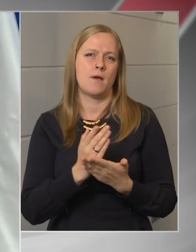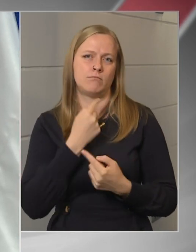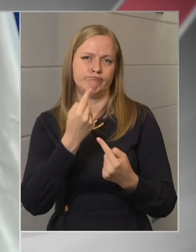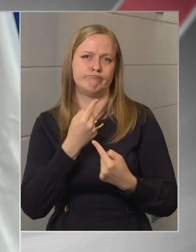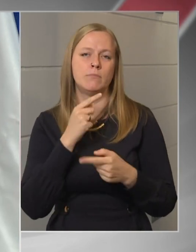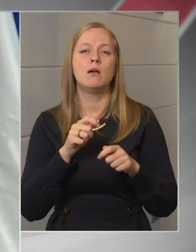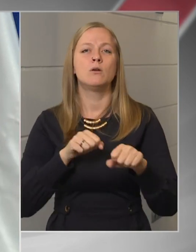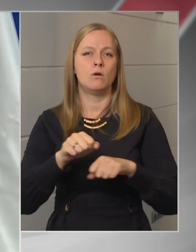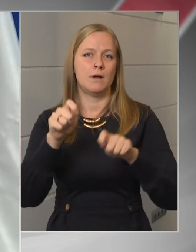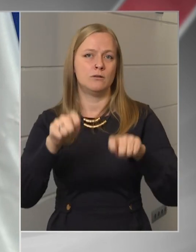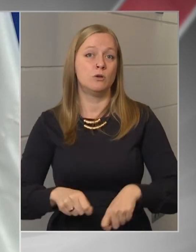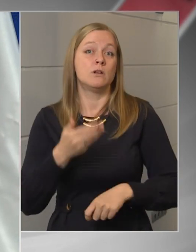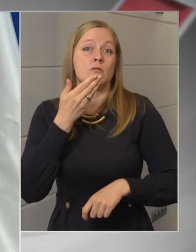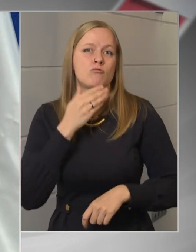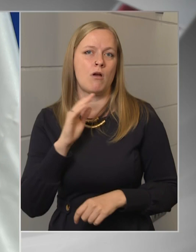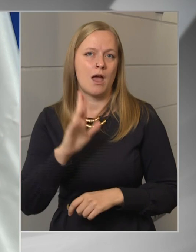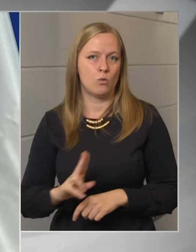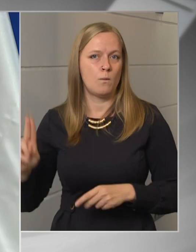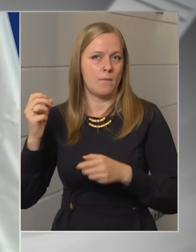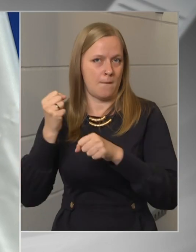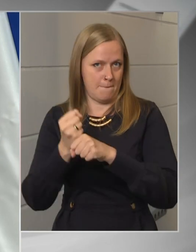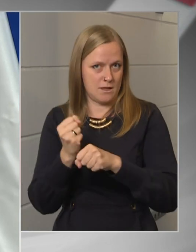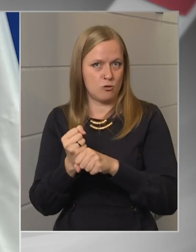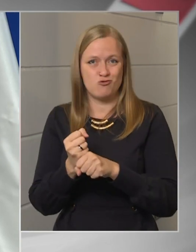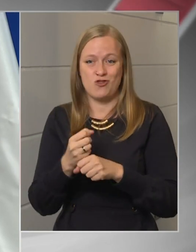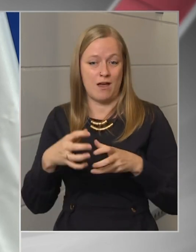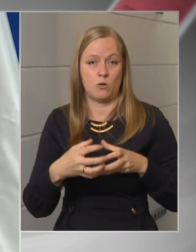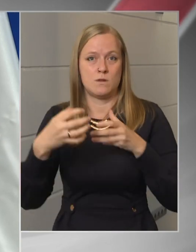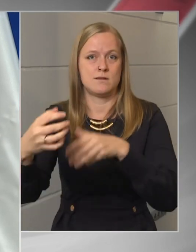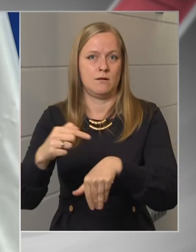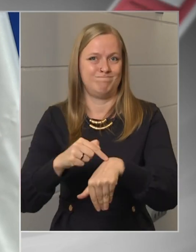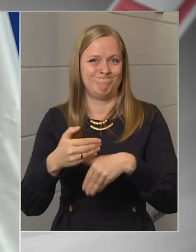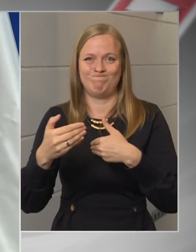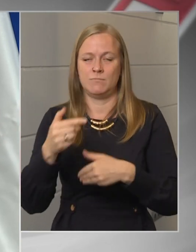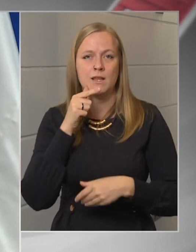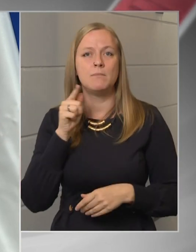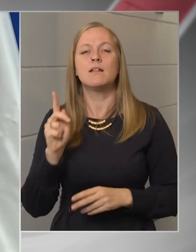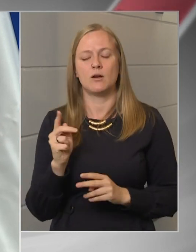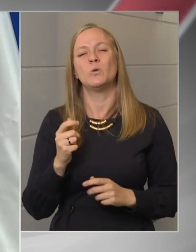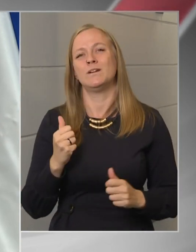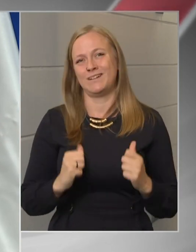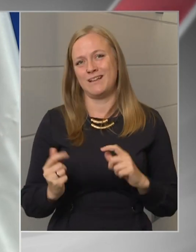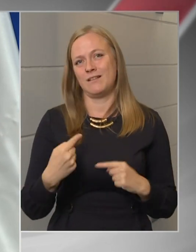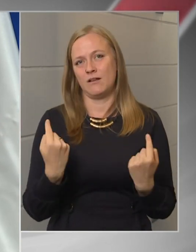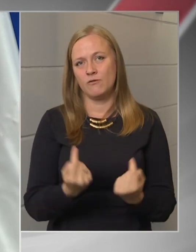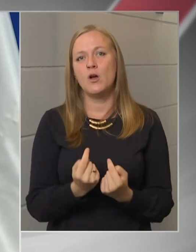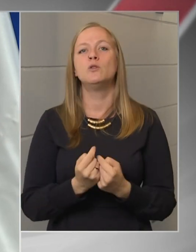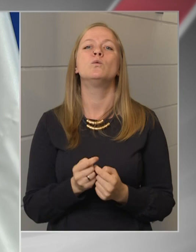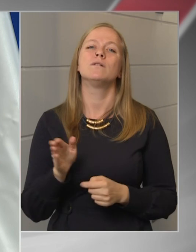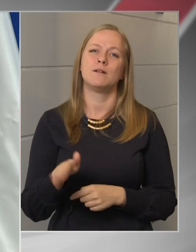döntését, hogy ha az Európai Bizottság ezt nem hosszabbítja meg, akkor kénytelenek leszünk nemzeti hatáskörben ilyen